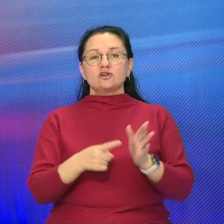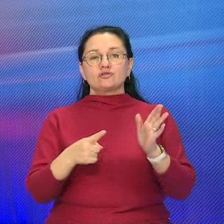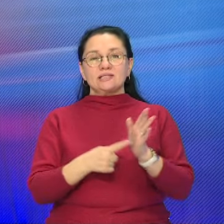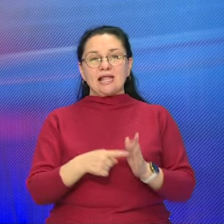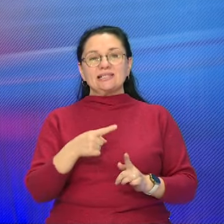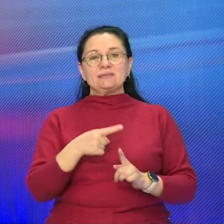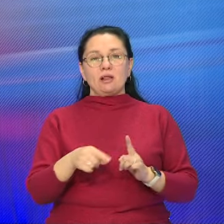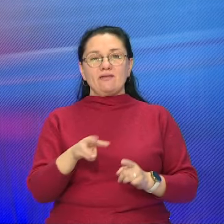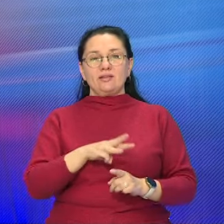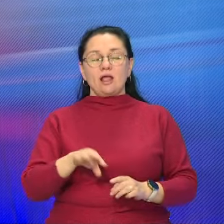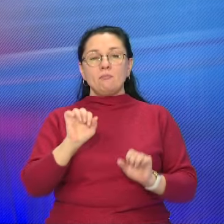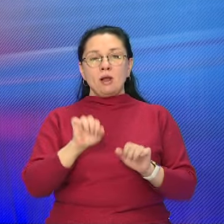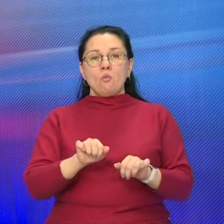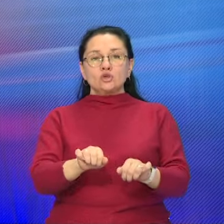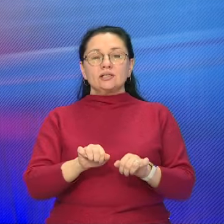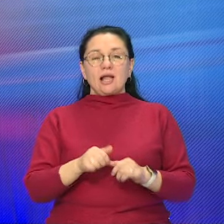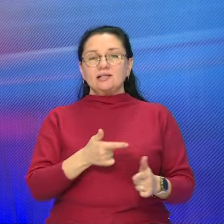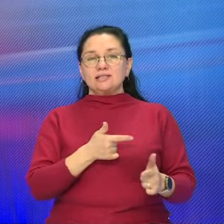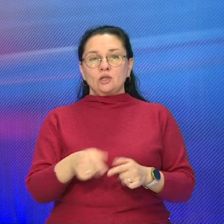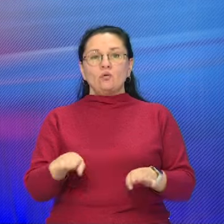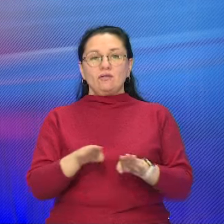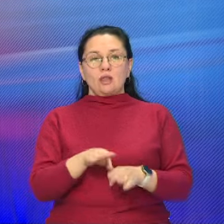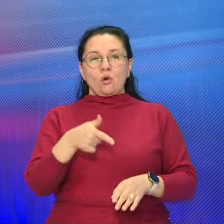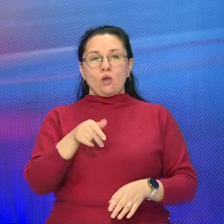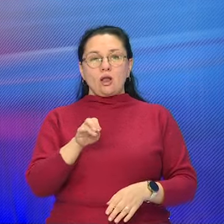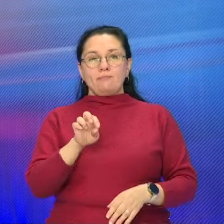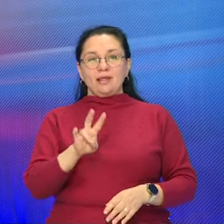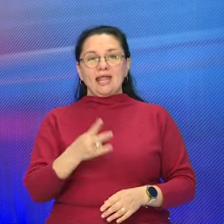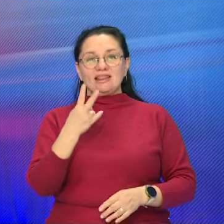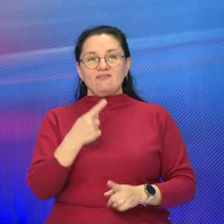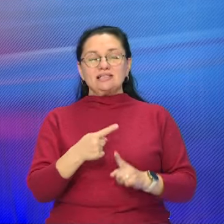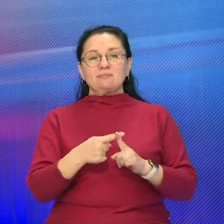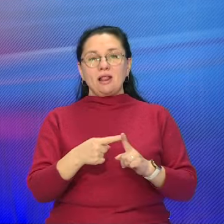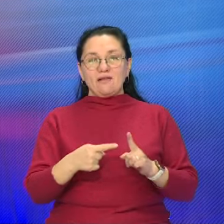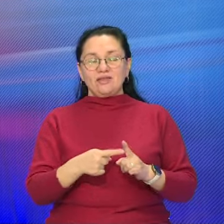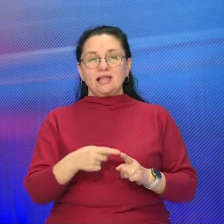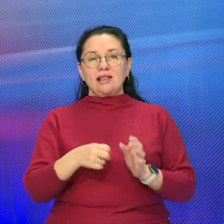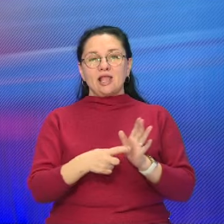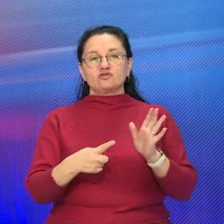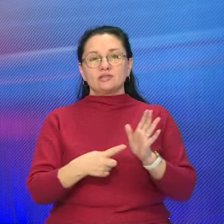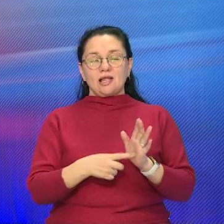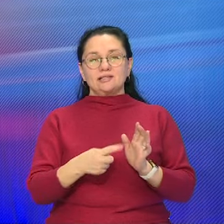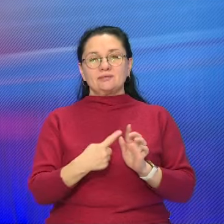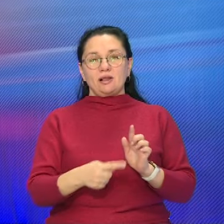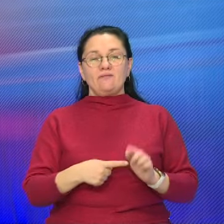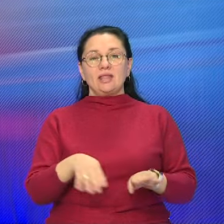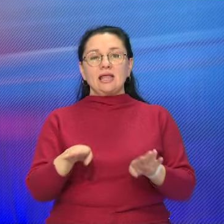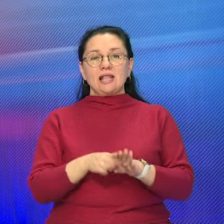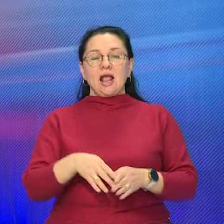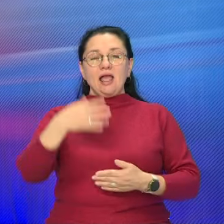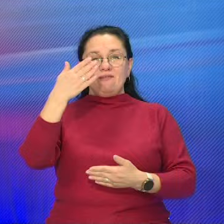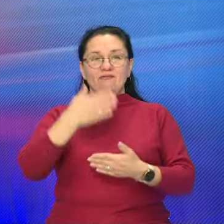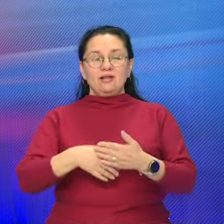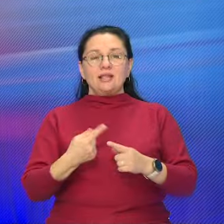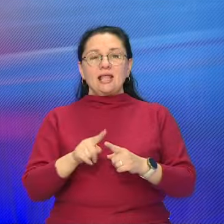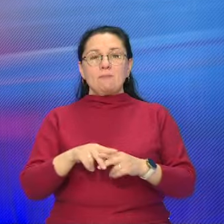то мы можем выткать именно такого размера гобелен. 2,5 на 16,5. Гэты вертыкальныя кросны выраблены